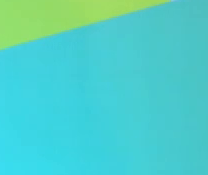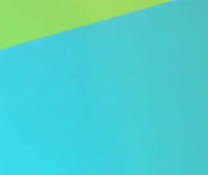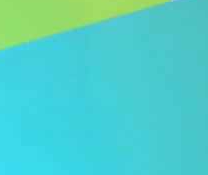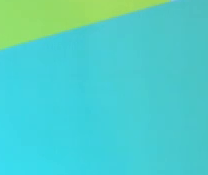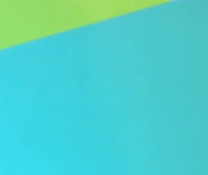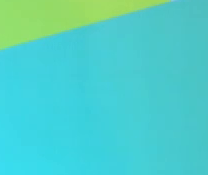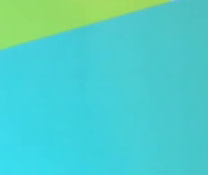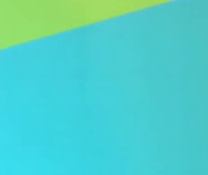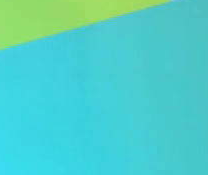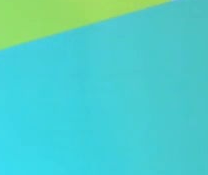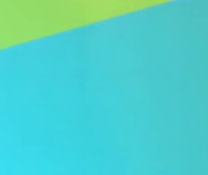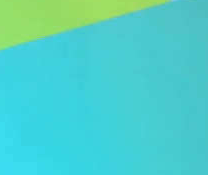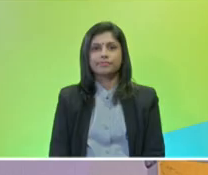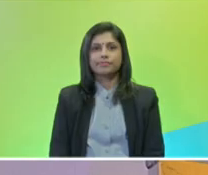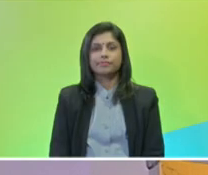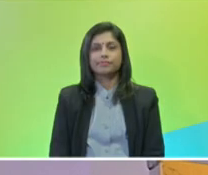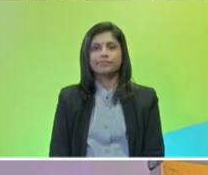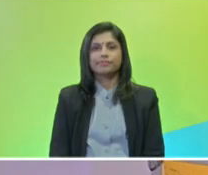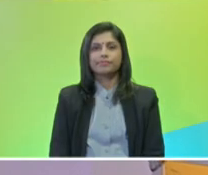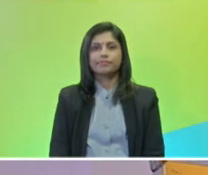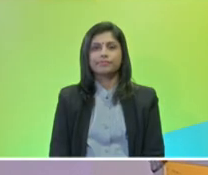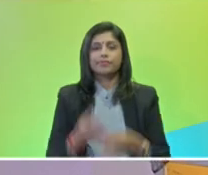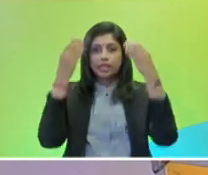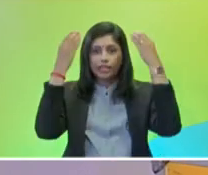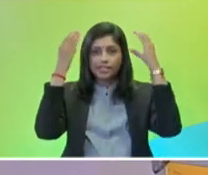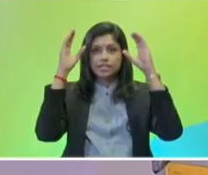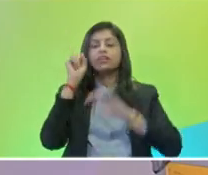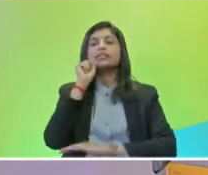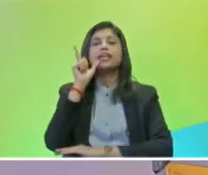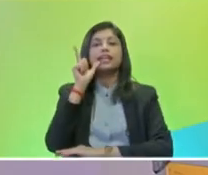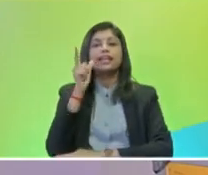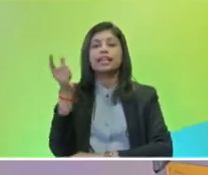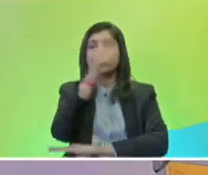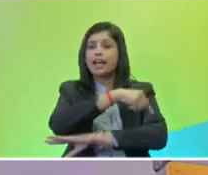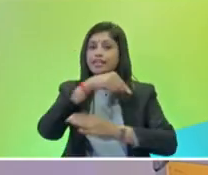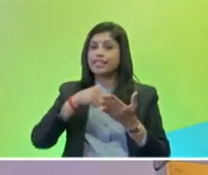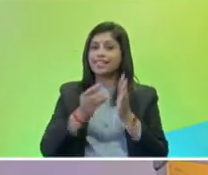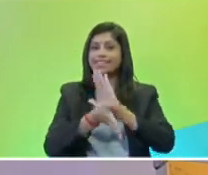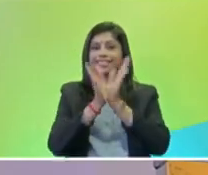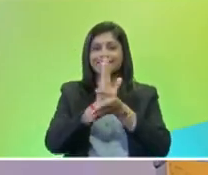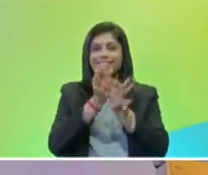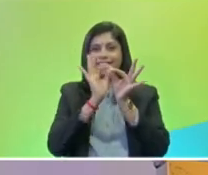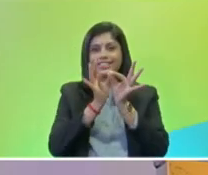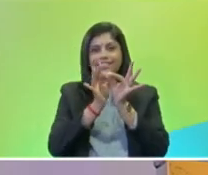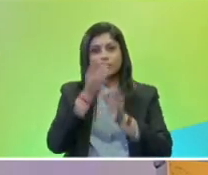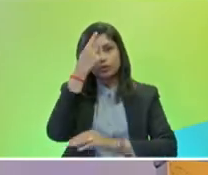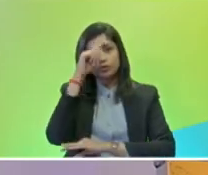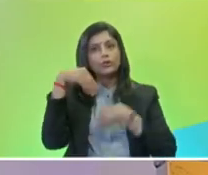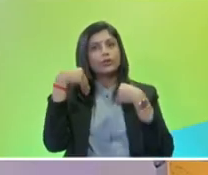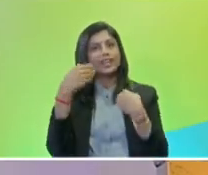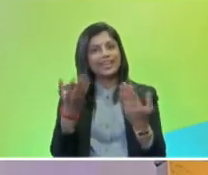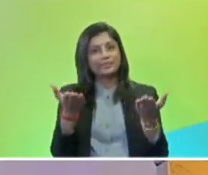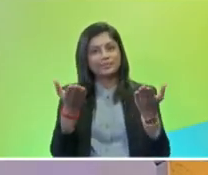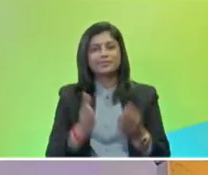itulah dia akan bisa menyakiti kali ini sebagai juru bahasa isyarat jadi tuan-tuan Dan tuan-puan inilah dia